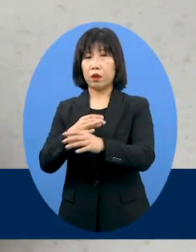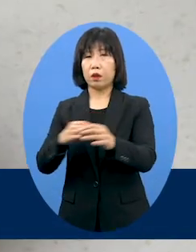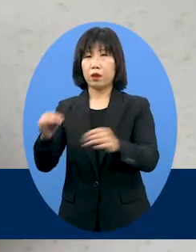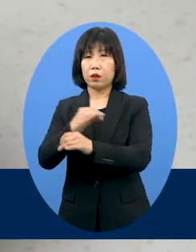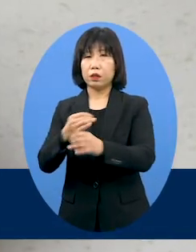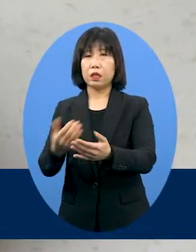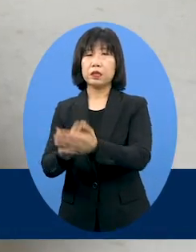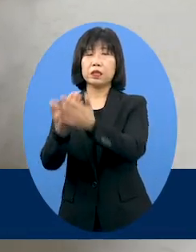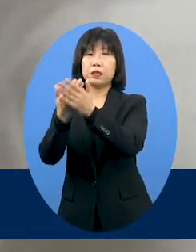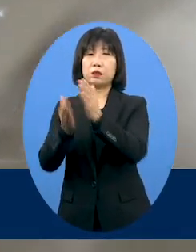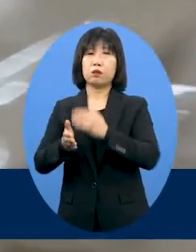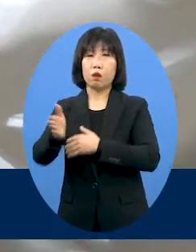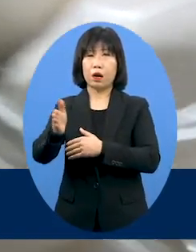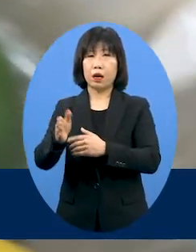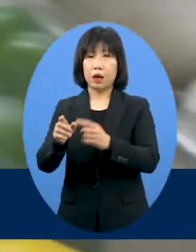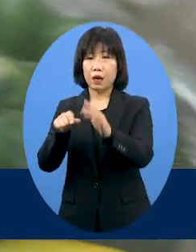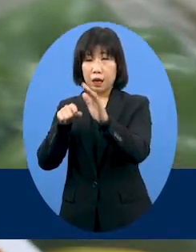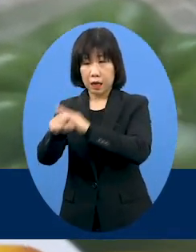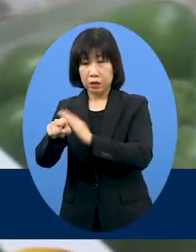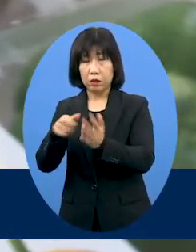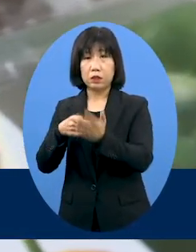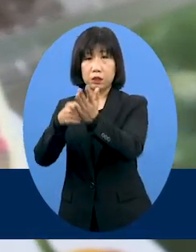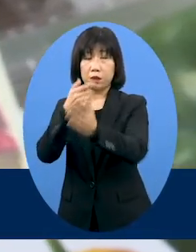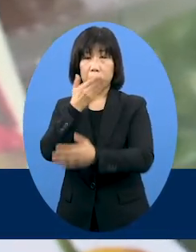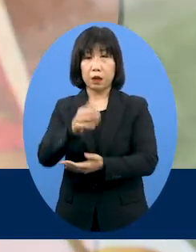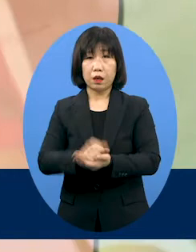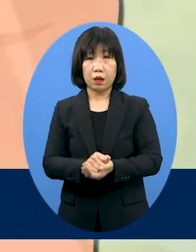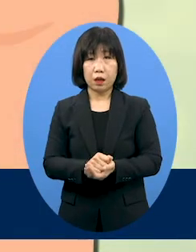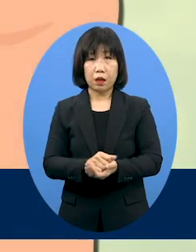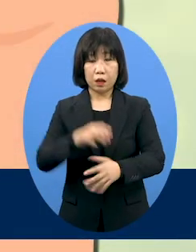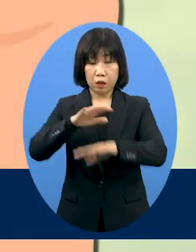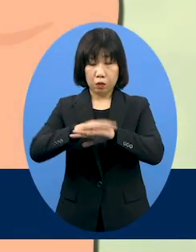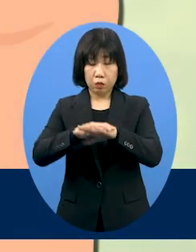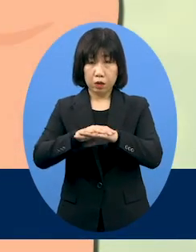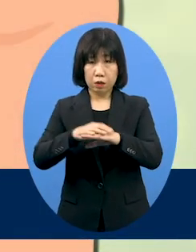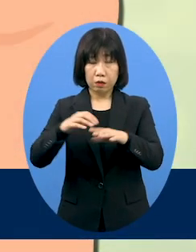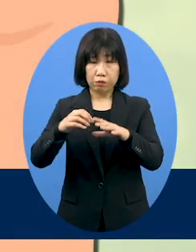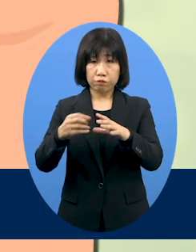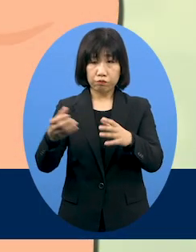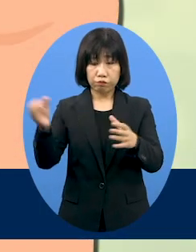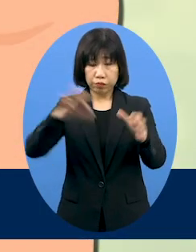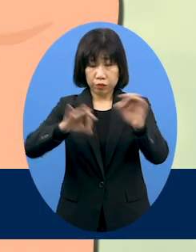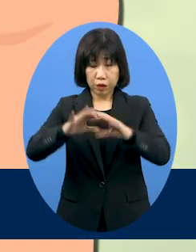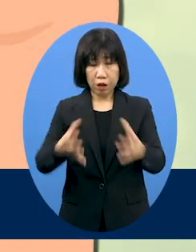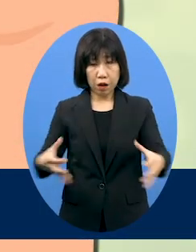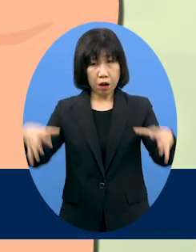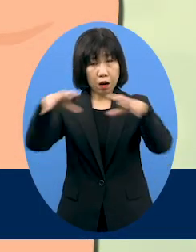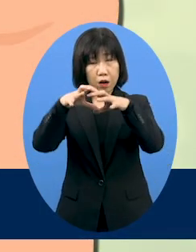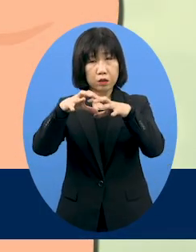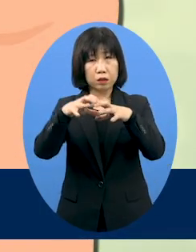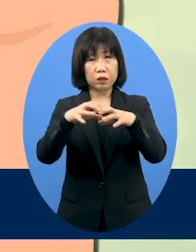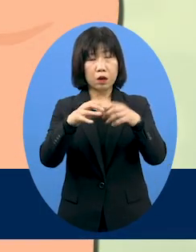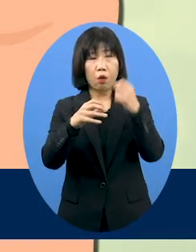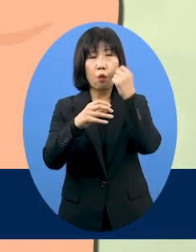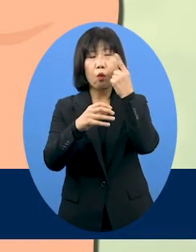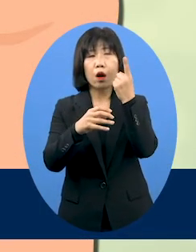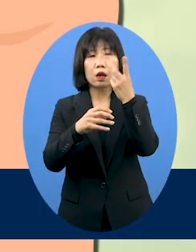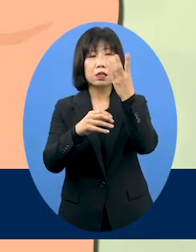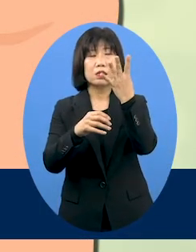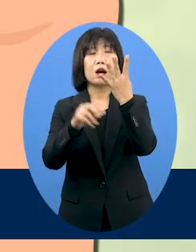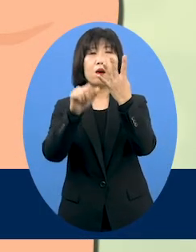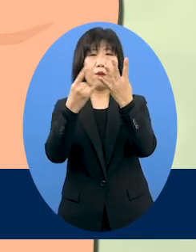과의 직접 방문해 신청하면 됩니다 농산물 꾸러미 는 월 4회 회당 10만원 까지 구매 가능하며